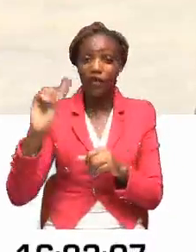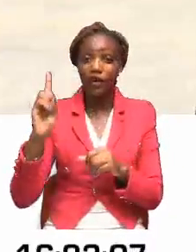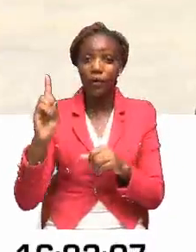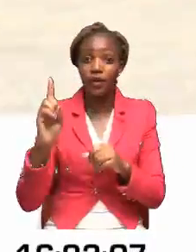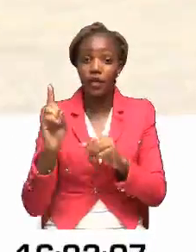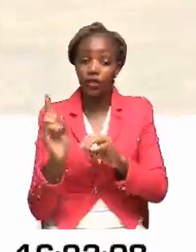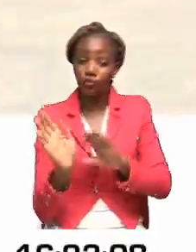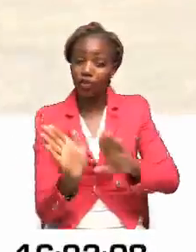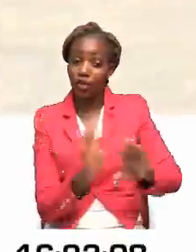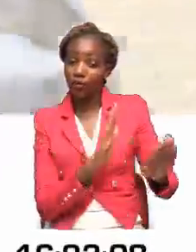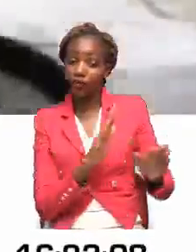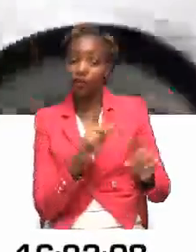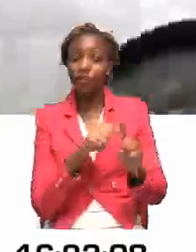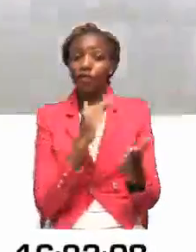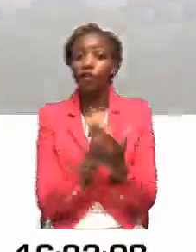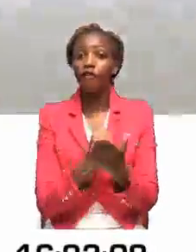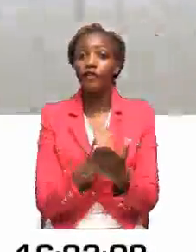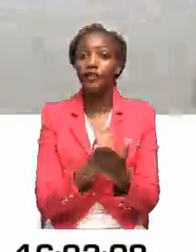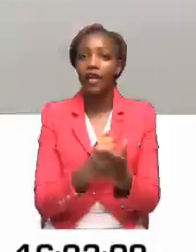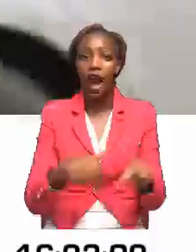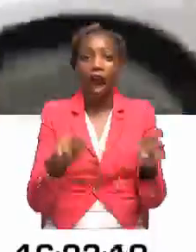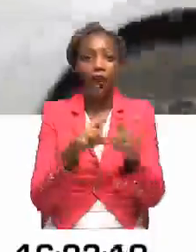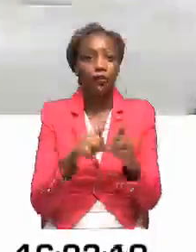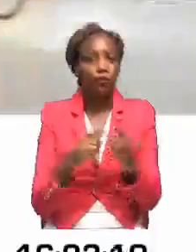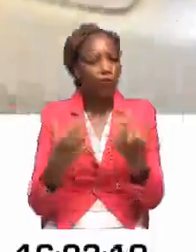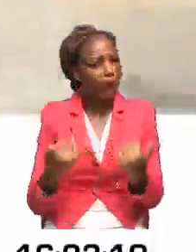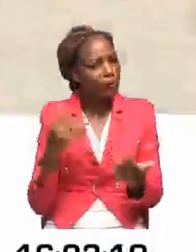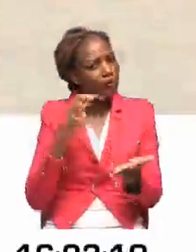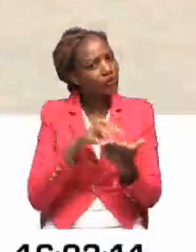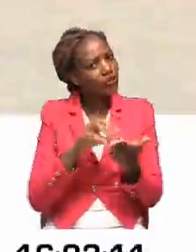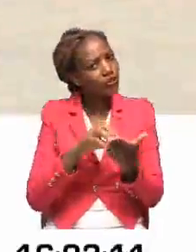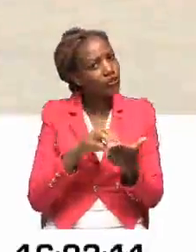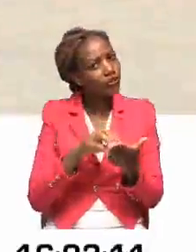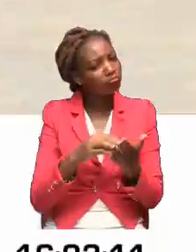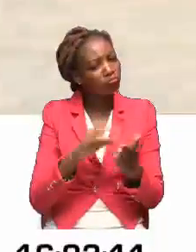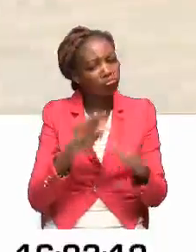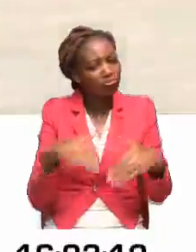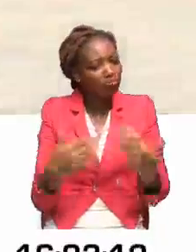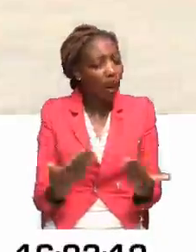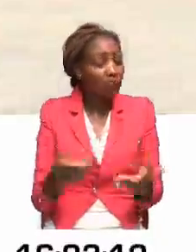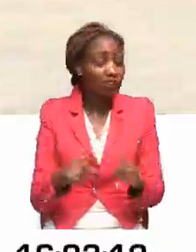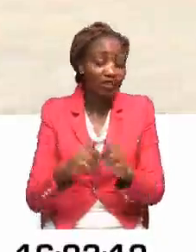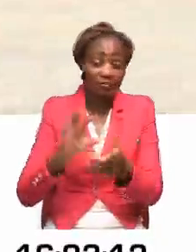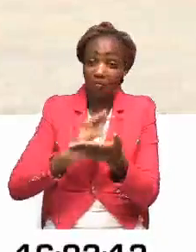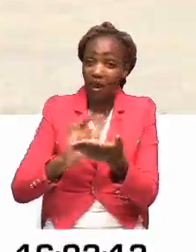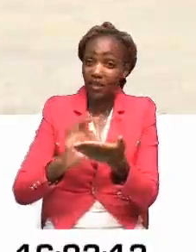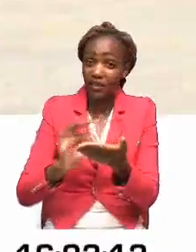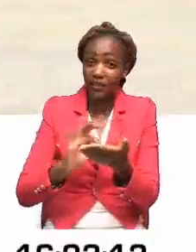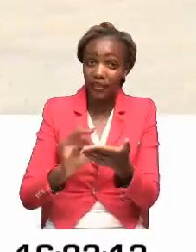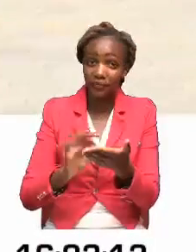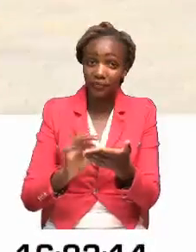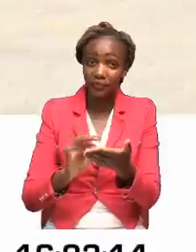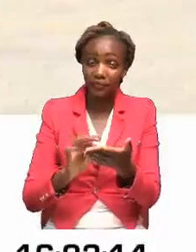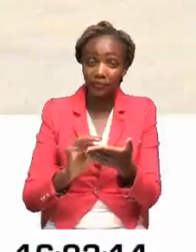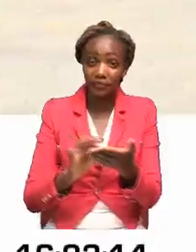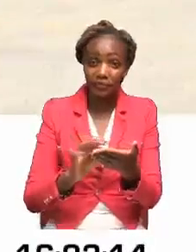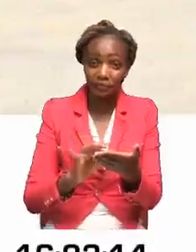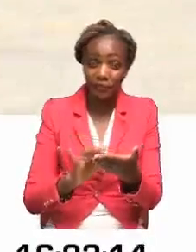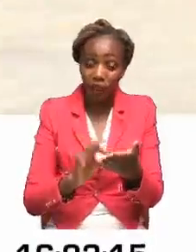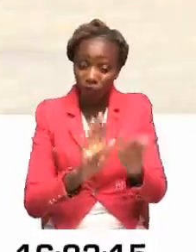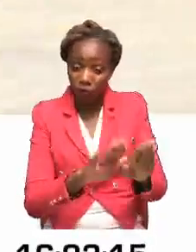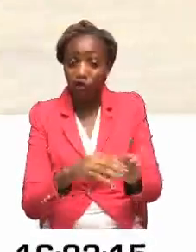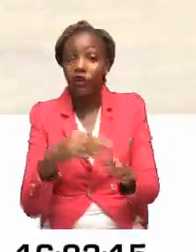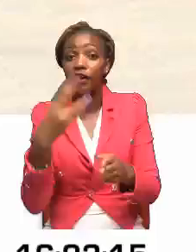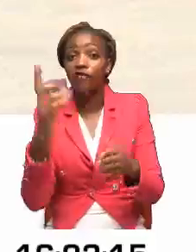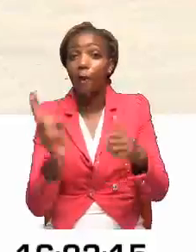Sonko kungaturiwa na je vile alivyo tia sahihi kuweza kupokonywa idara 4. Basi wenyeji